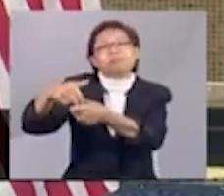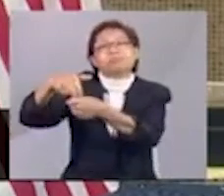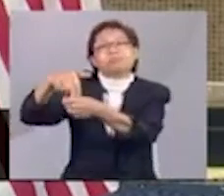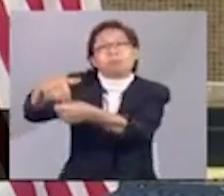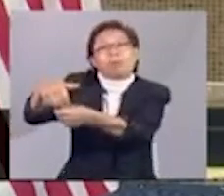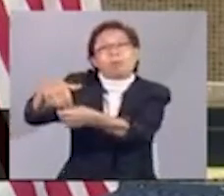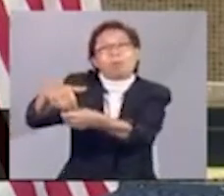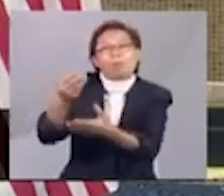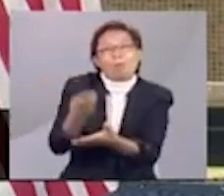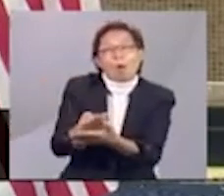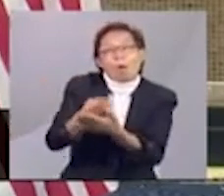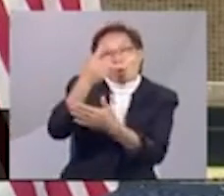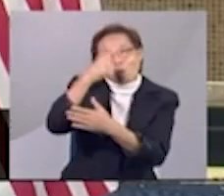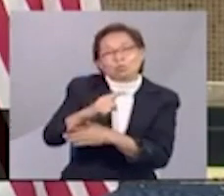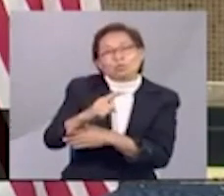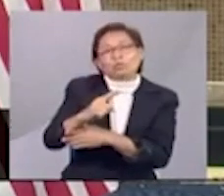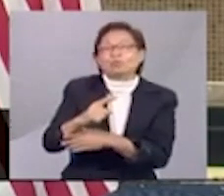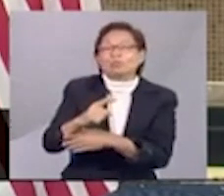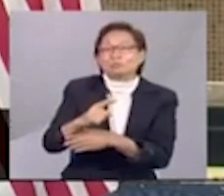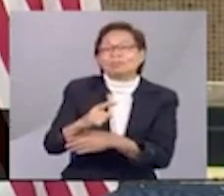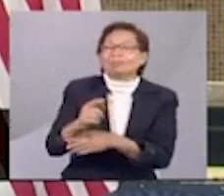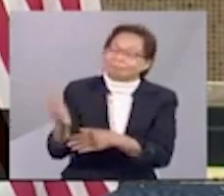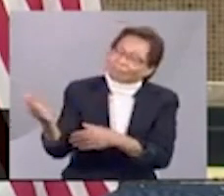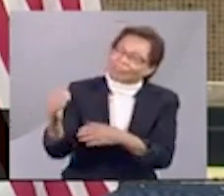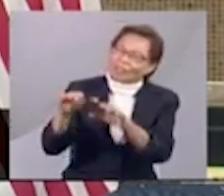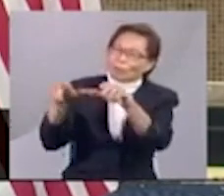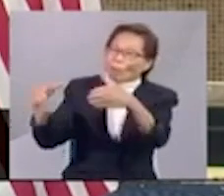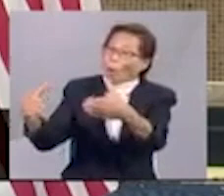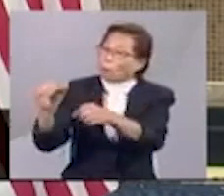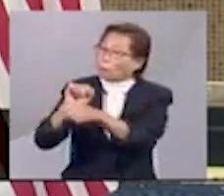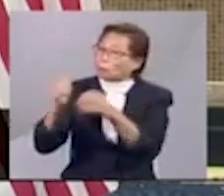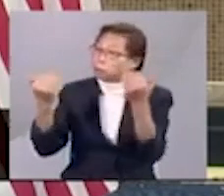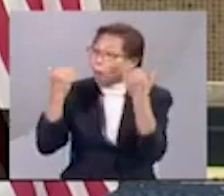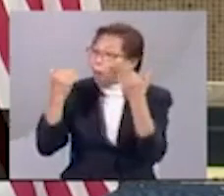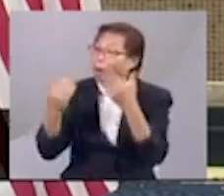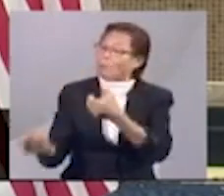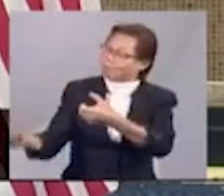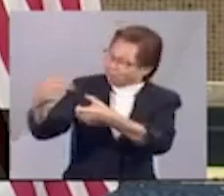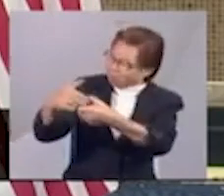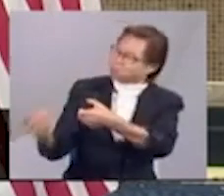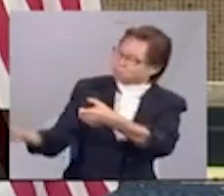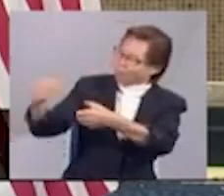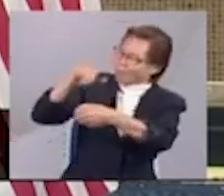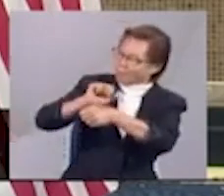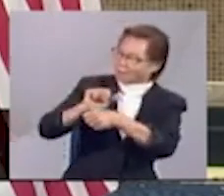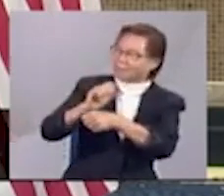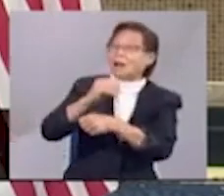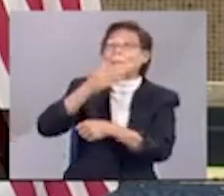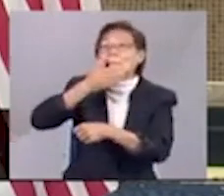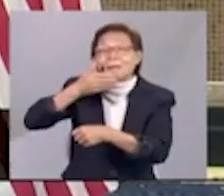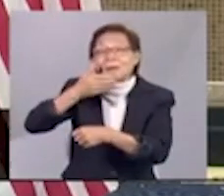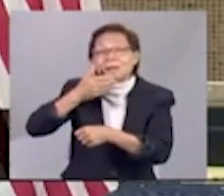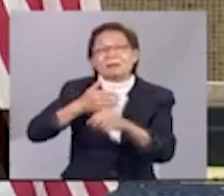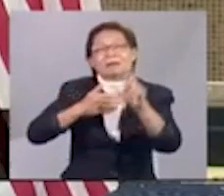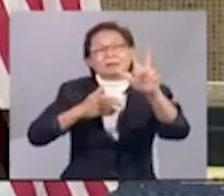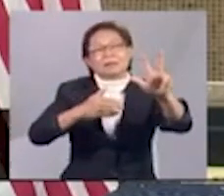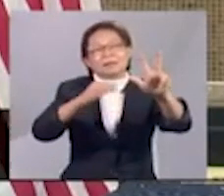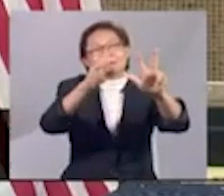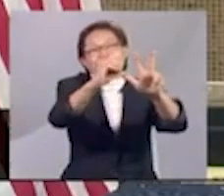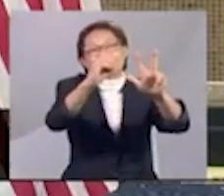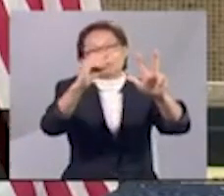untuk memberi pekerjaan kepada golongan penganggo dan beliau dan dianggap kan